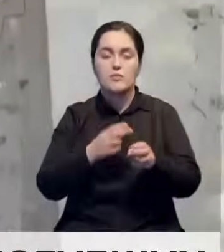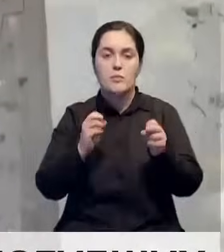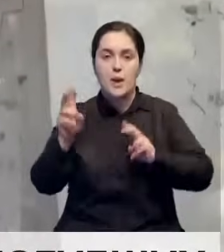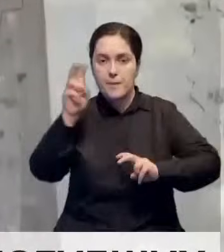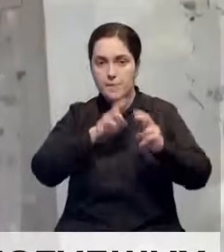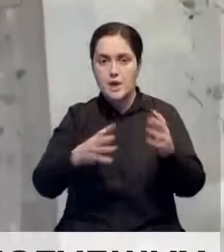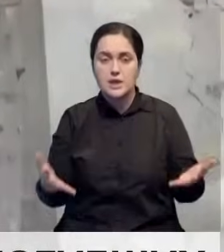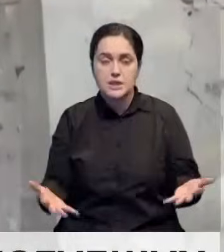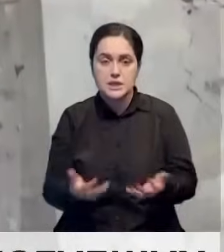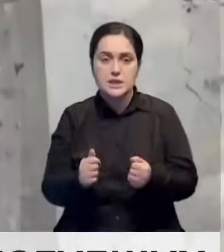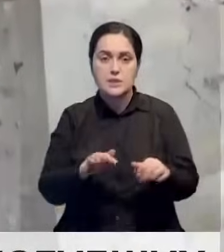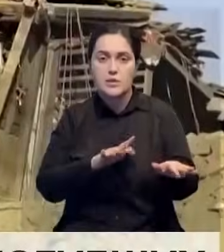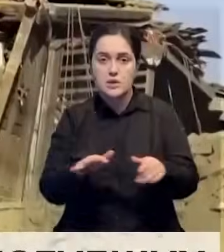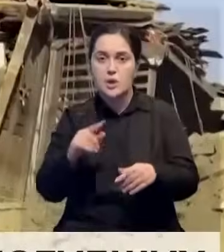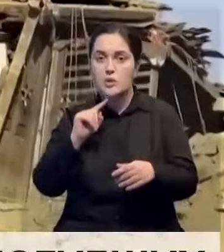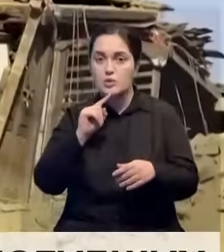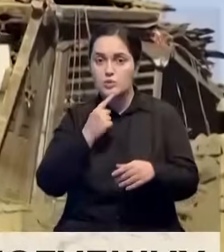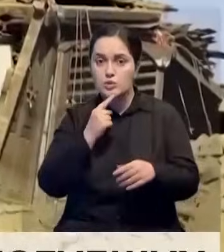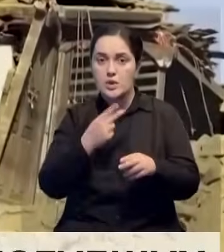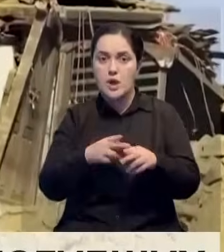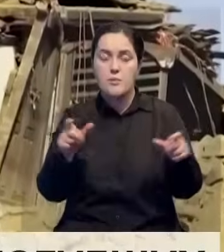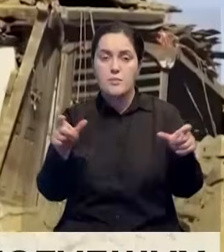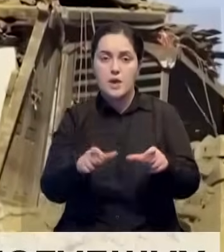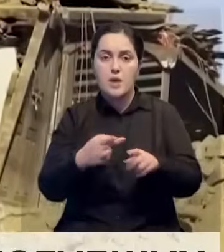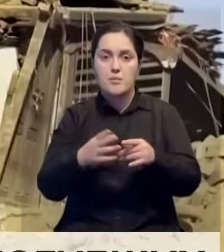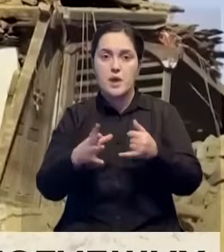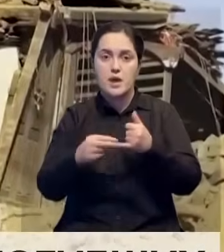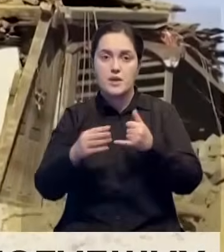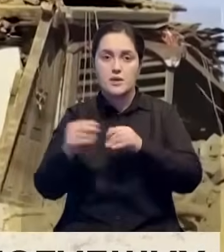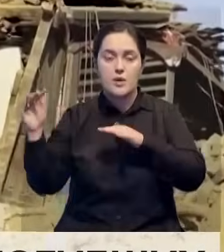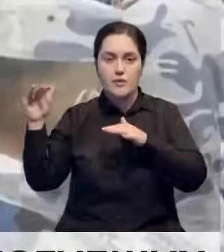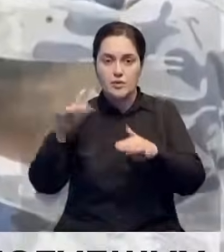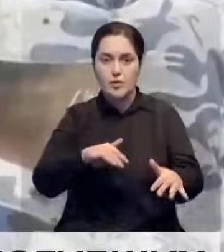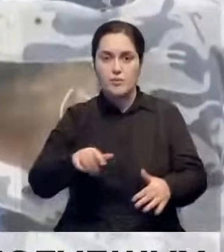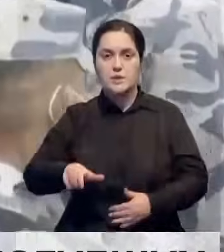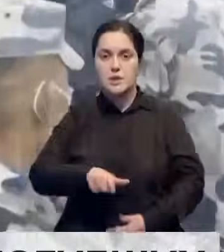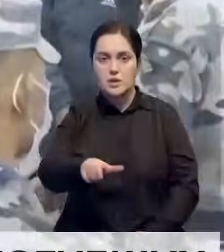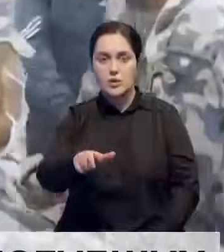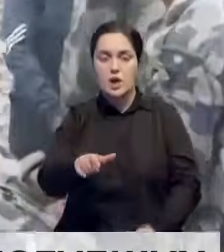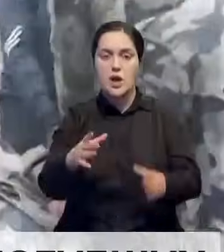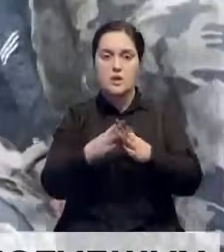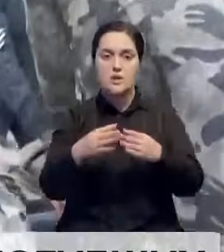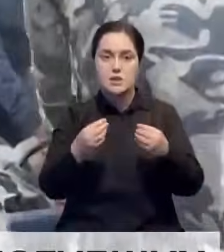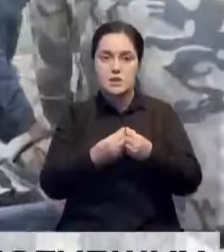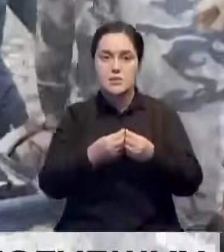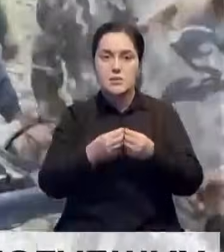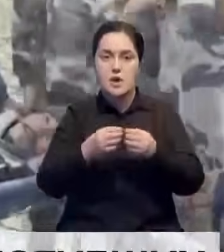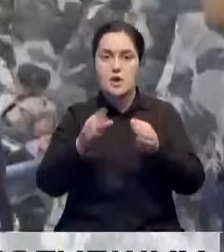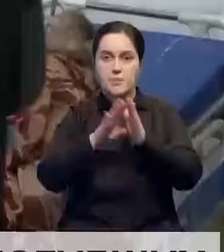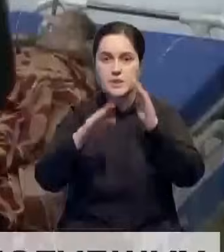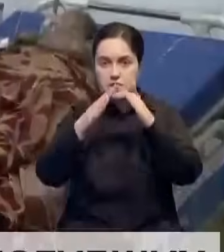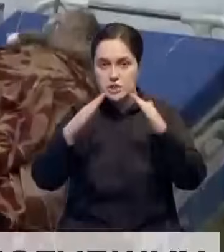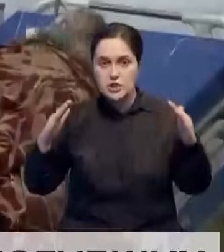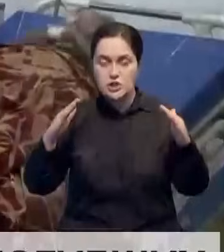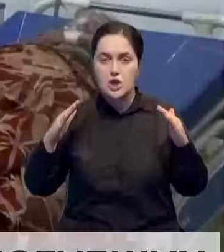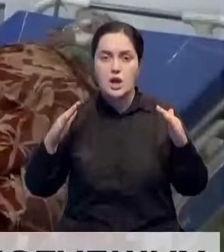службы безопасности. Поисково-спасательная операция затруднена заблокированными в результате оползней дорогами. Сотни семей остались без